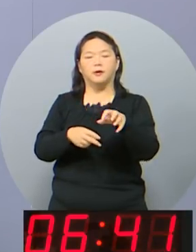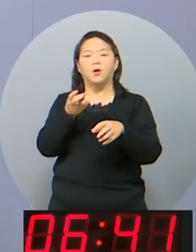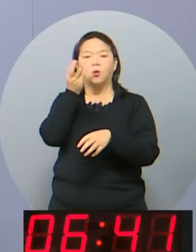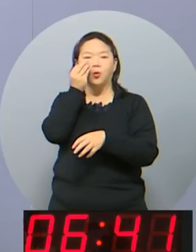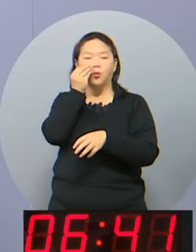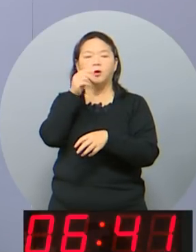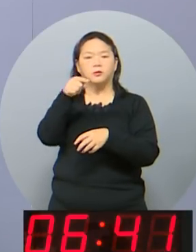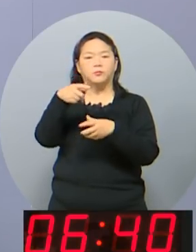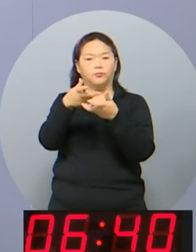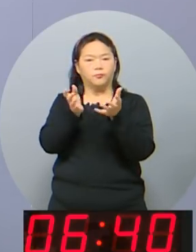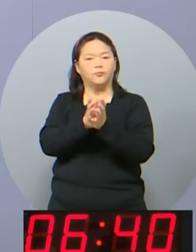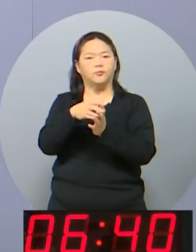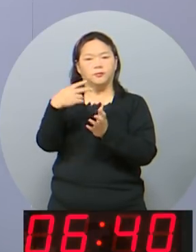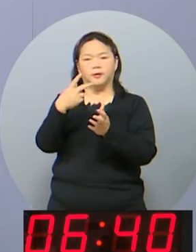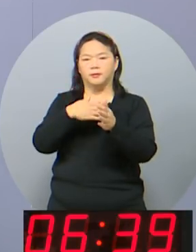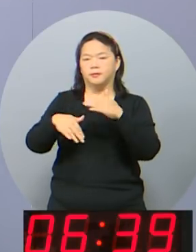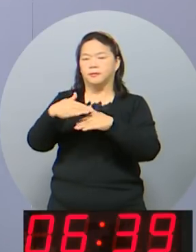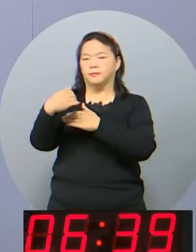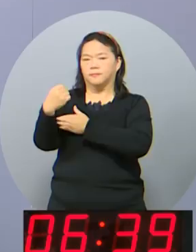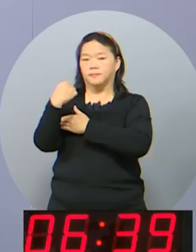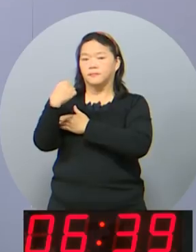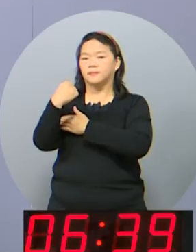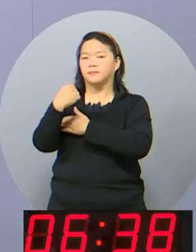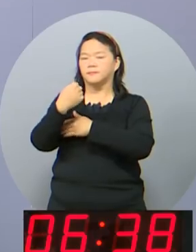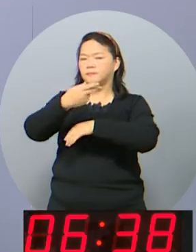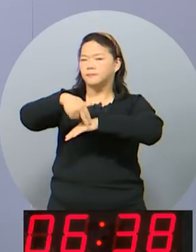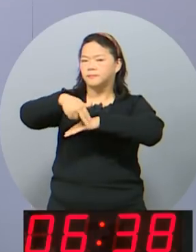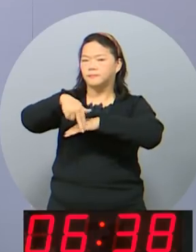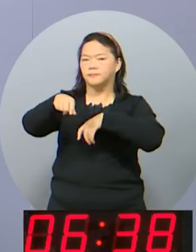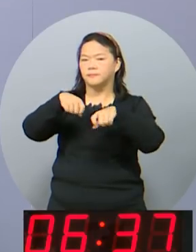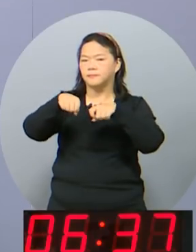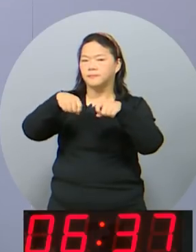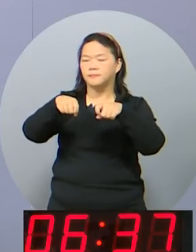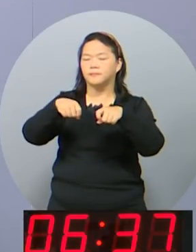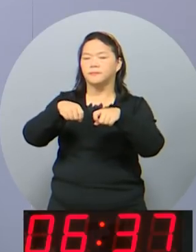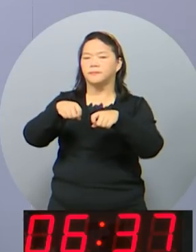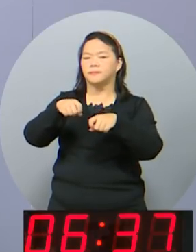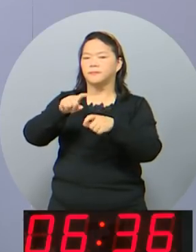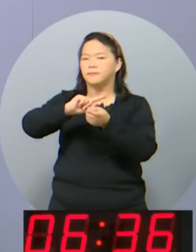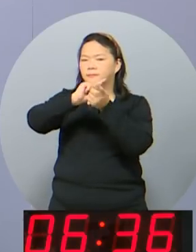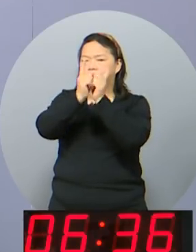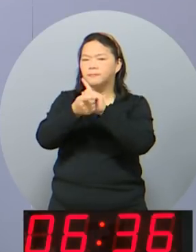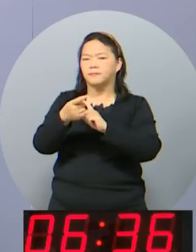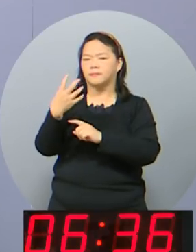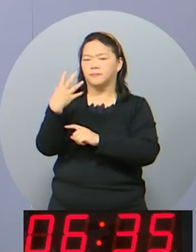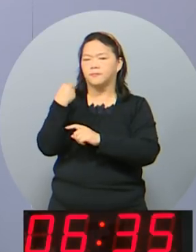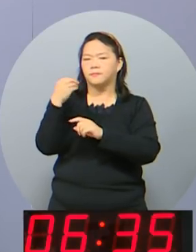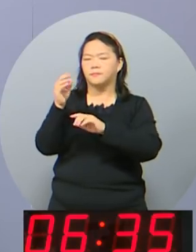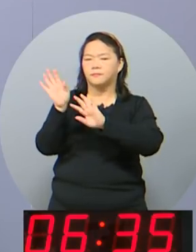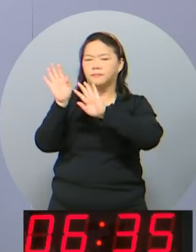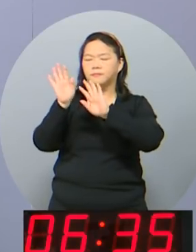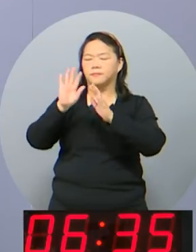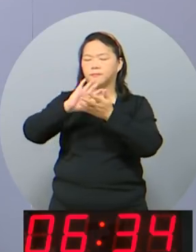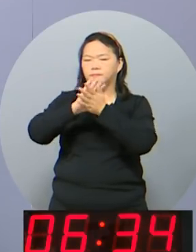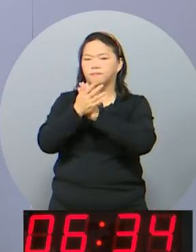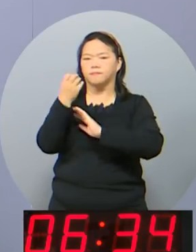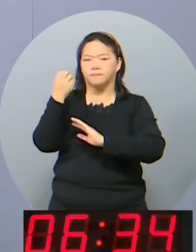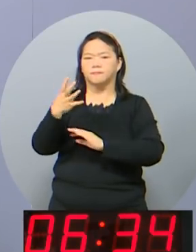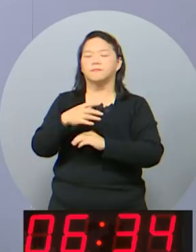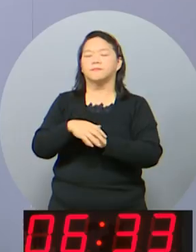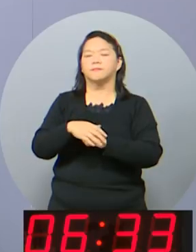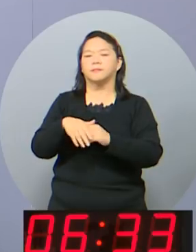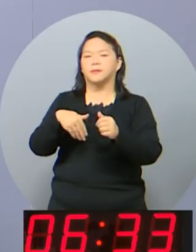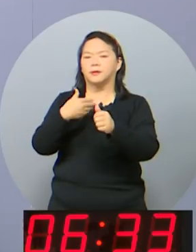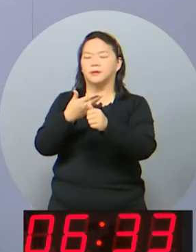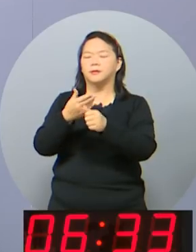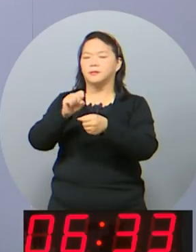做这个更用心的一个设计，如何翻转老城区的一个观光，增加在地